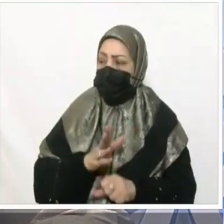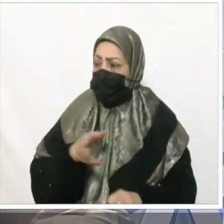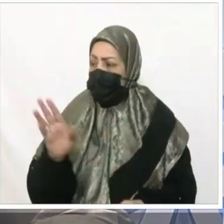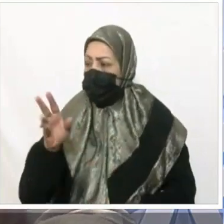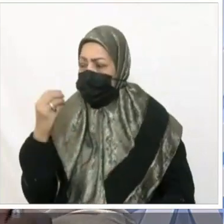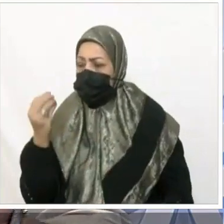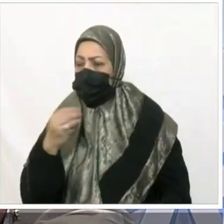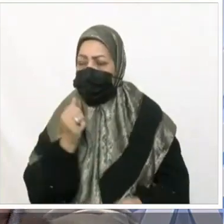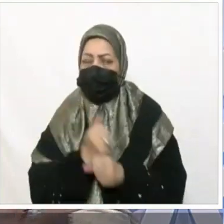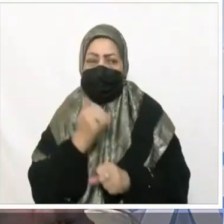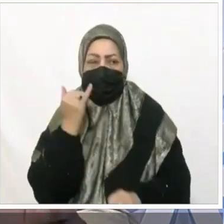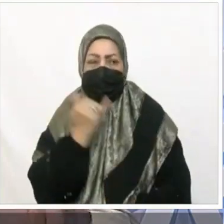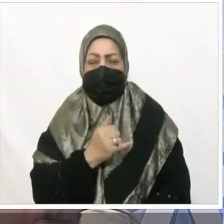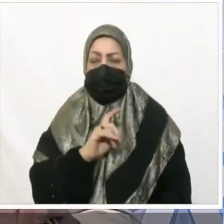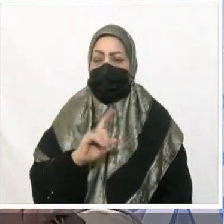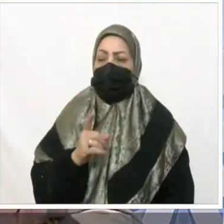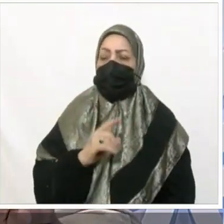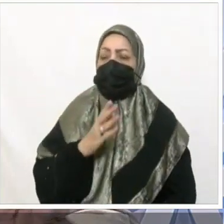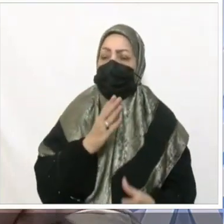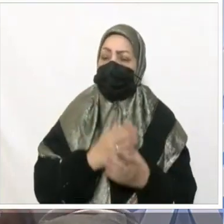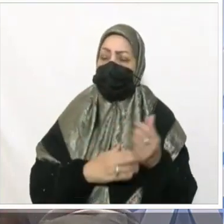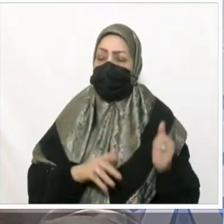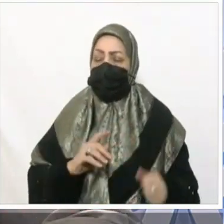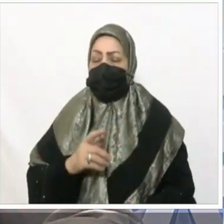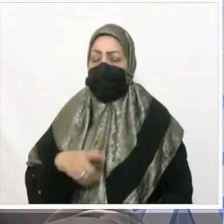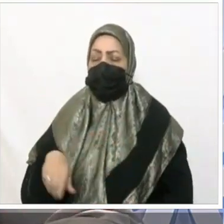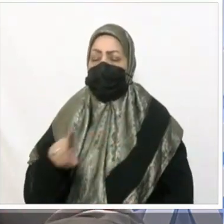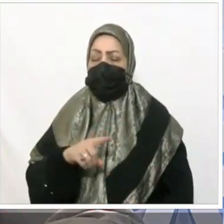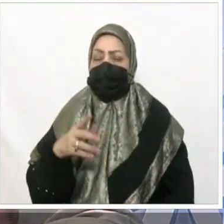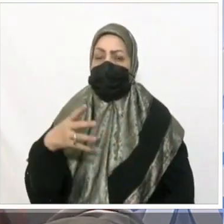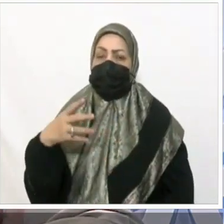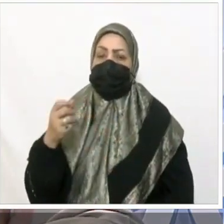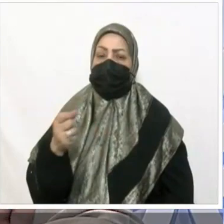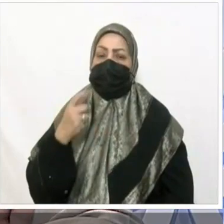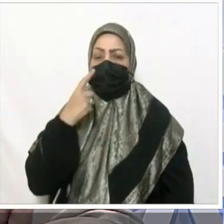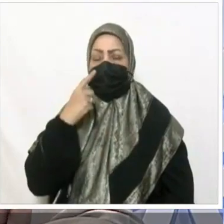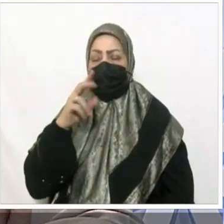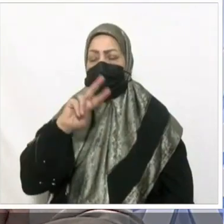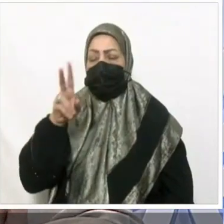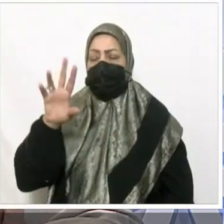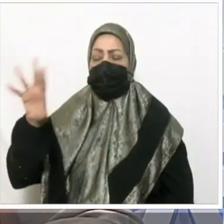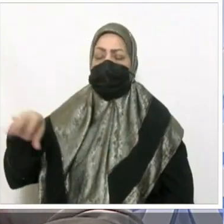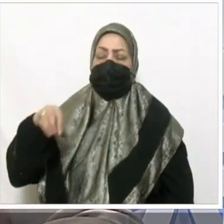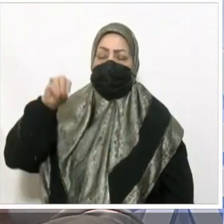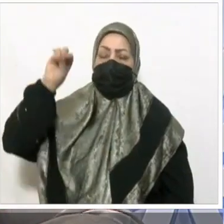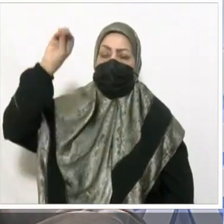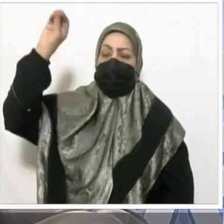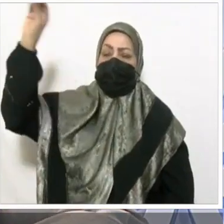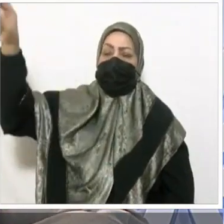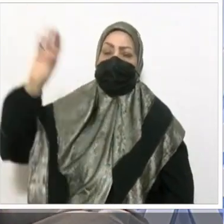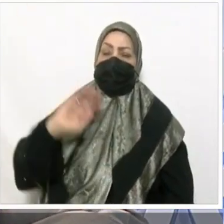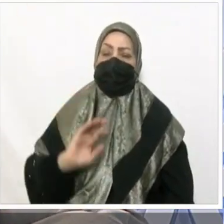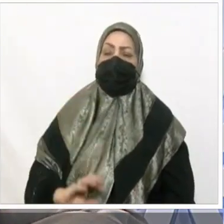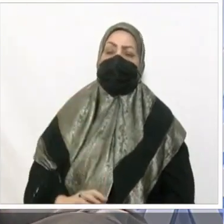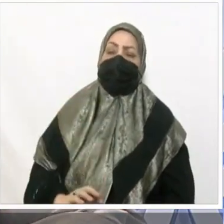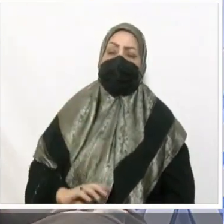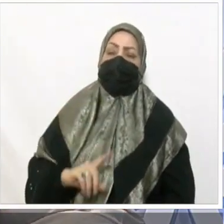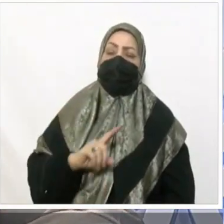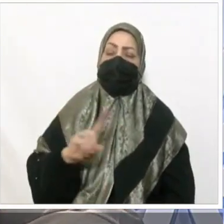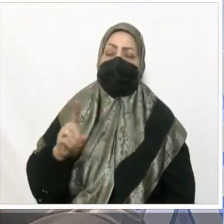بالإمكان عندك حد آخر يروح بهم أكيد الأفضل والأحسن لا تخرج من العمل، لكن إن اضطررت لذلك كما